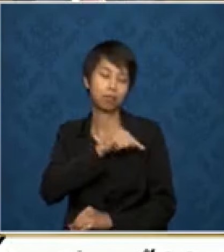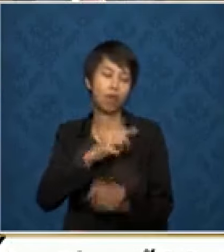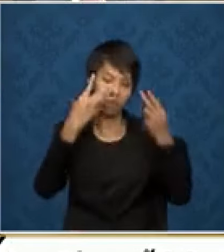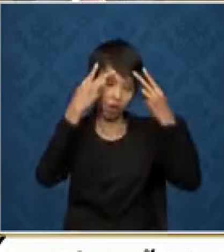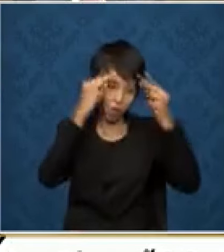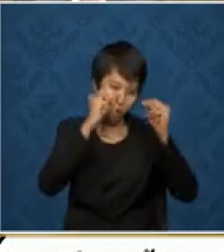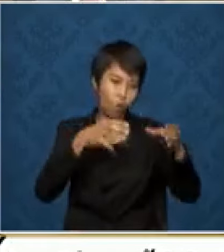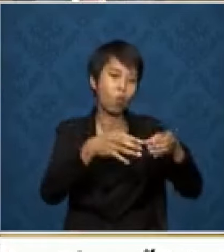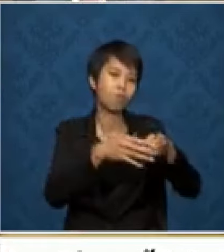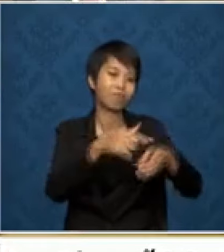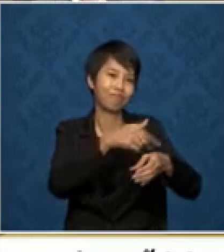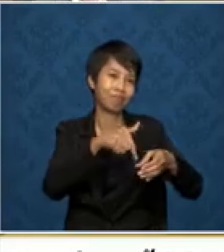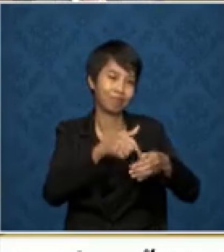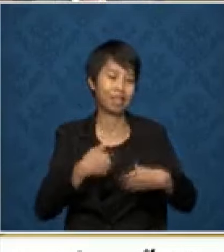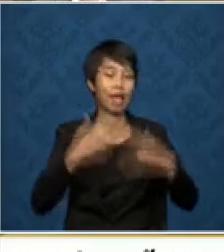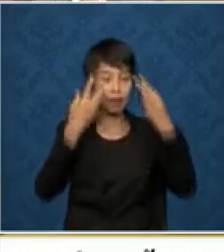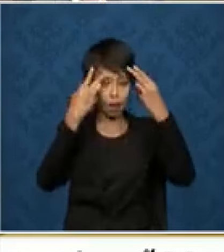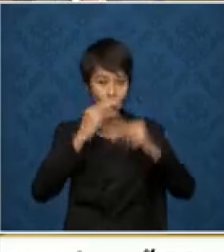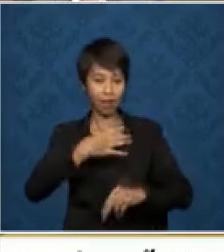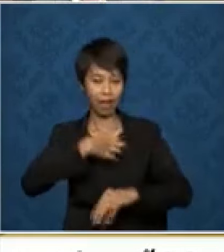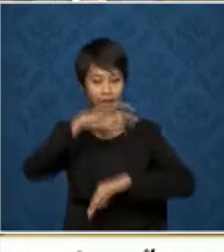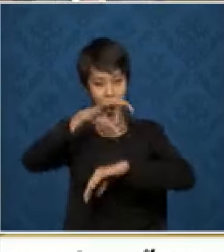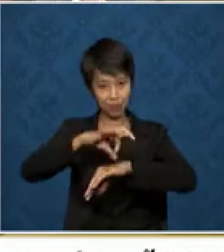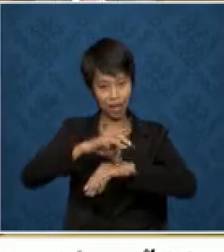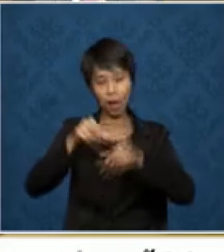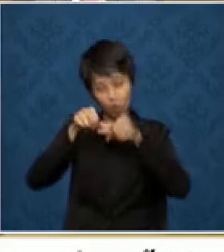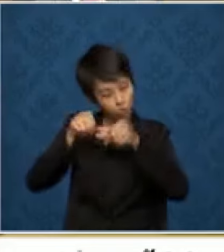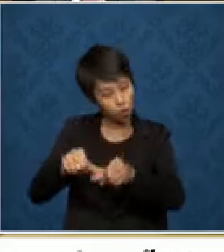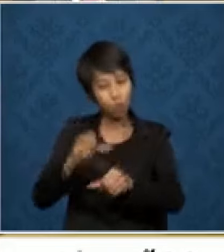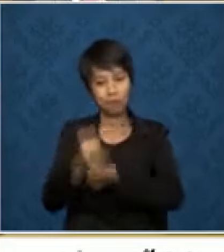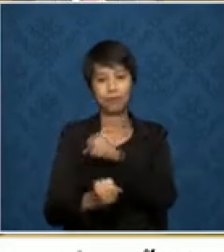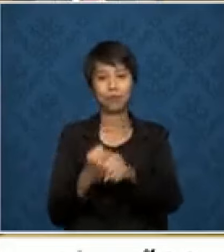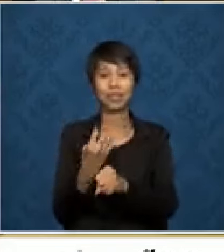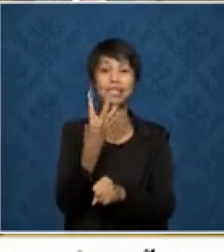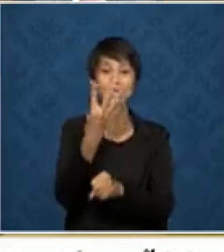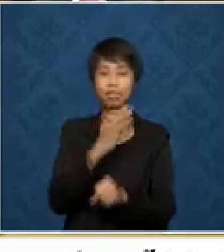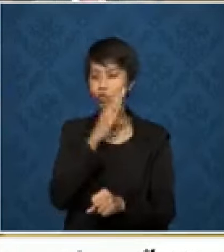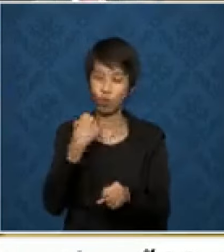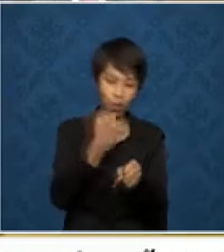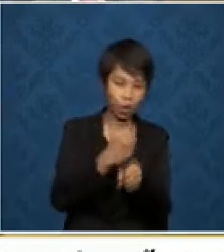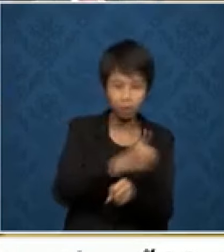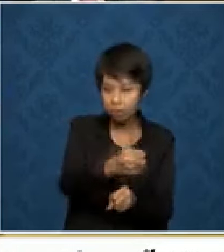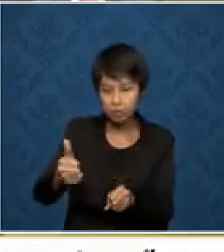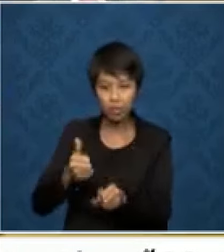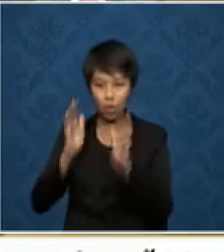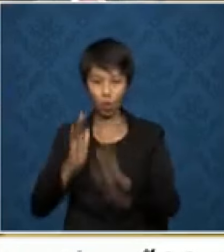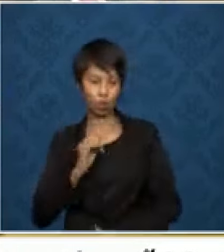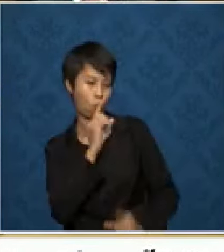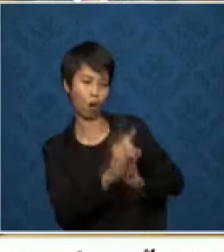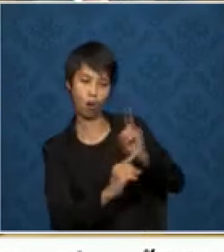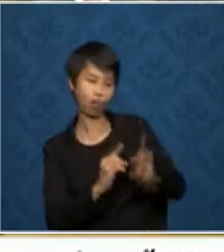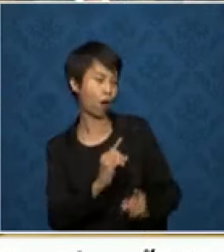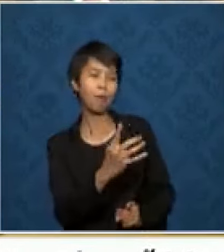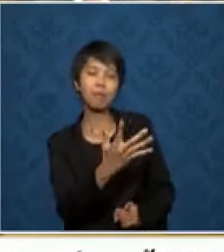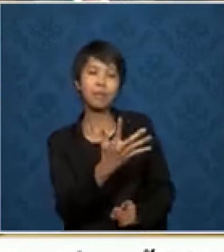นายกตั้งใจจะอยู่ 4ปีถ้าอยู่เพื่อทำความดีไม่มีใครว่าครับแต่ถ้าอยู่เพื่อทำความ